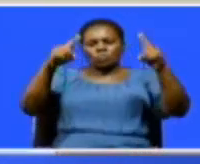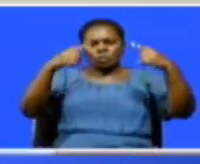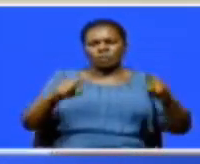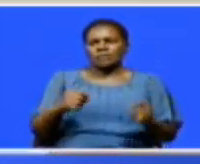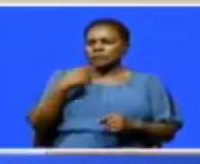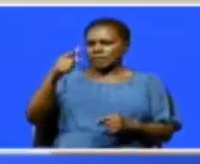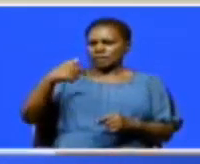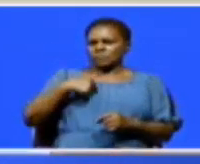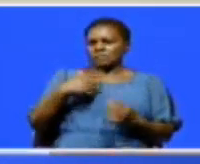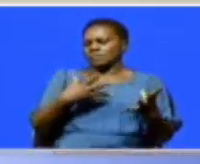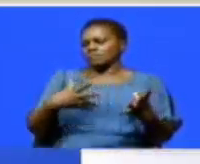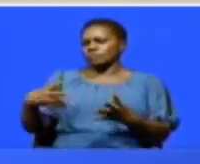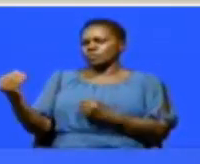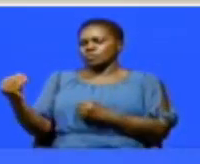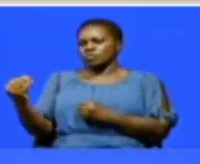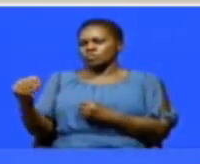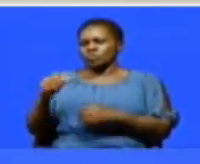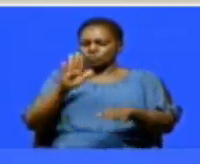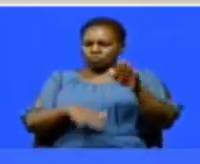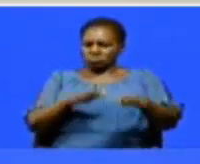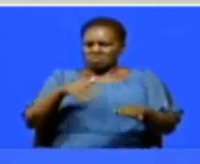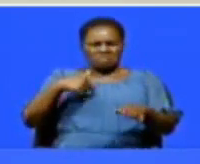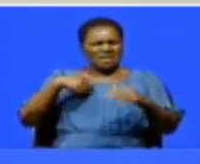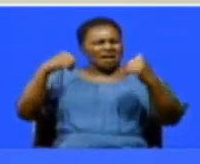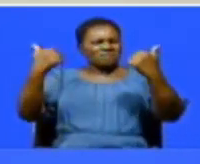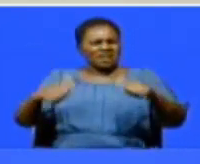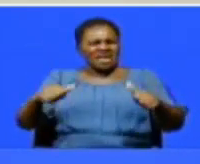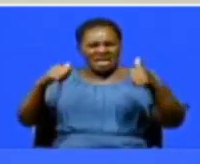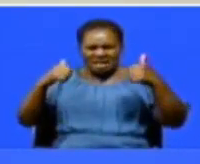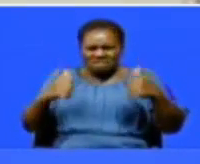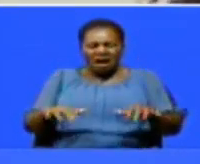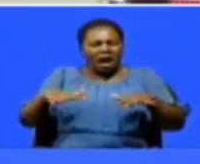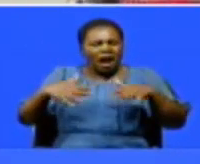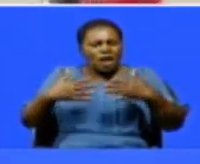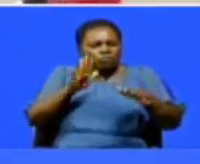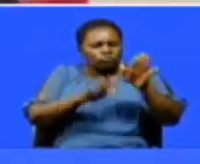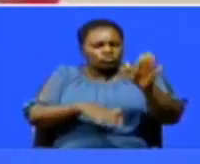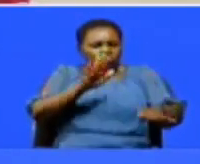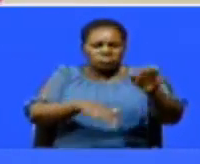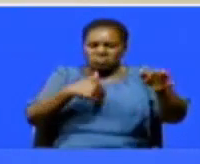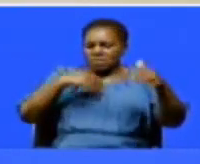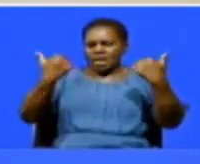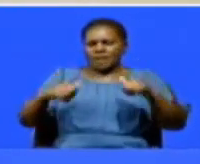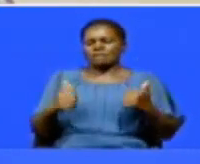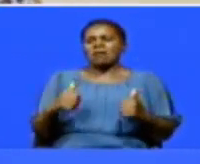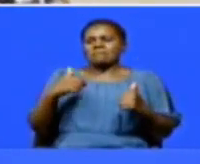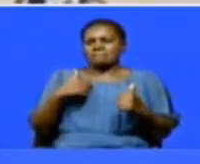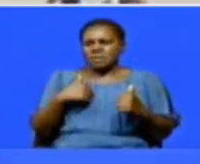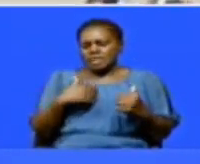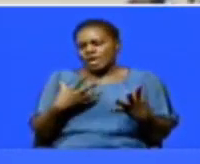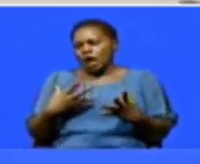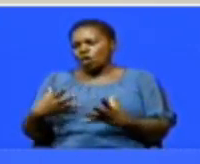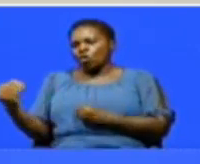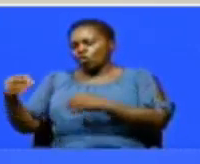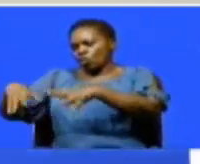Sasa wakiniambia niende nipime nguo. Tangu nizaliwe mimi hata sijui futi ya ngapi hata napimwa. Mimi nastukia tu naenda